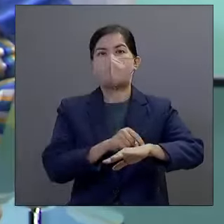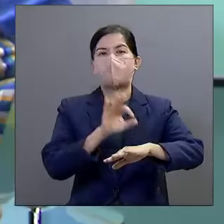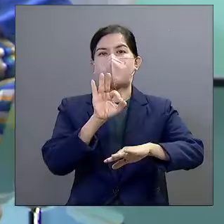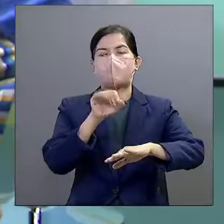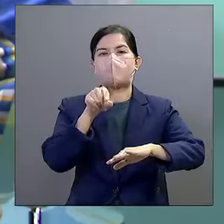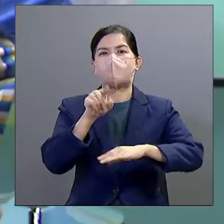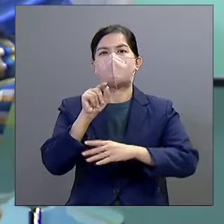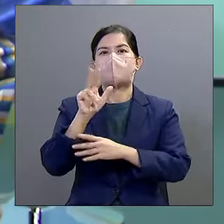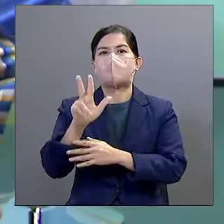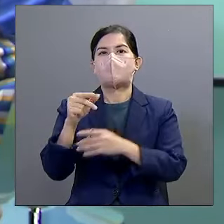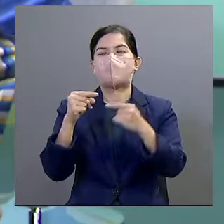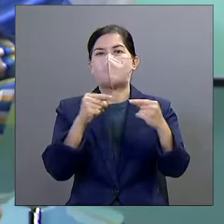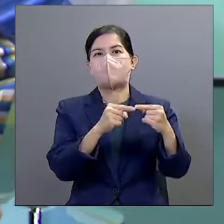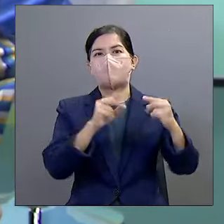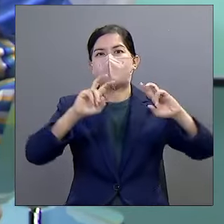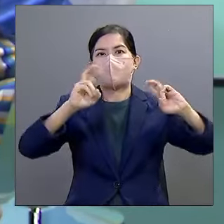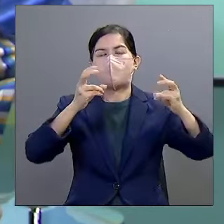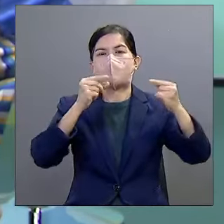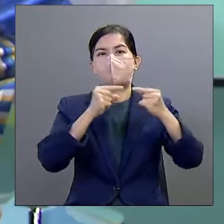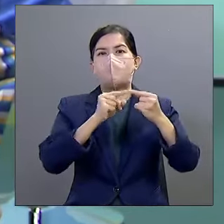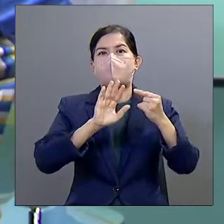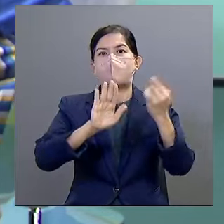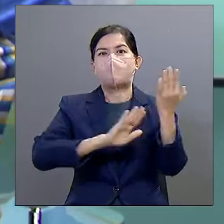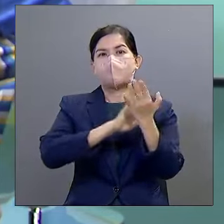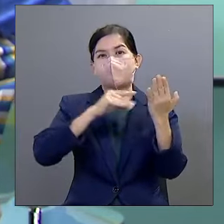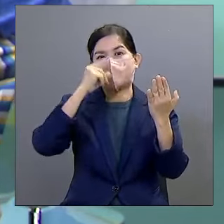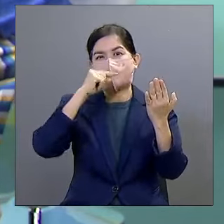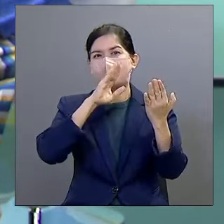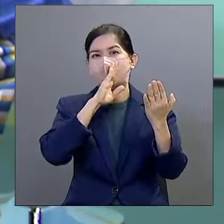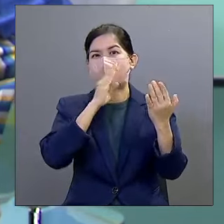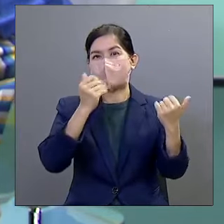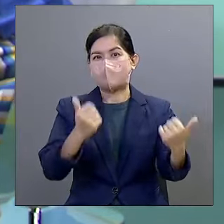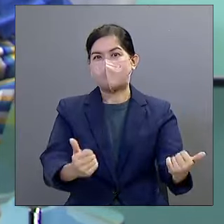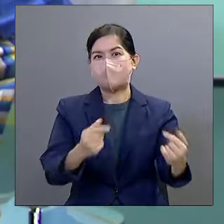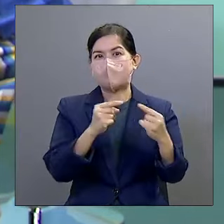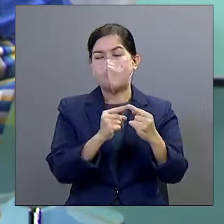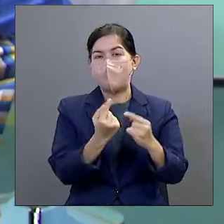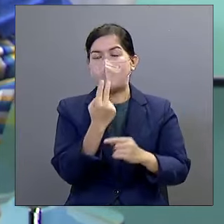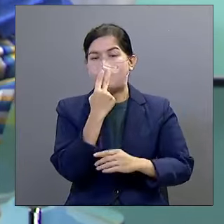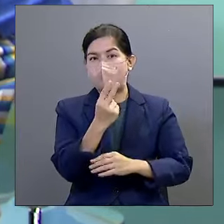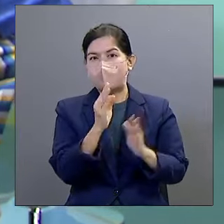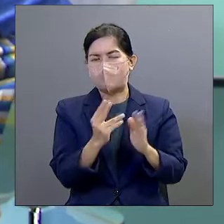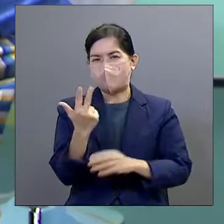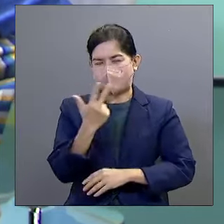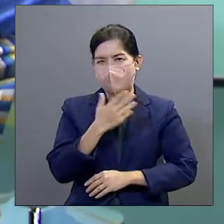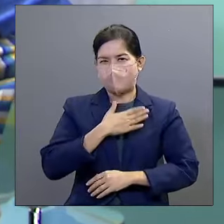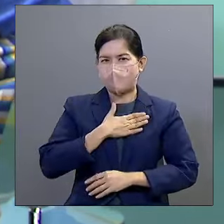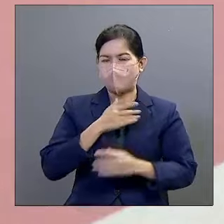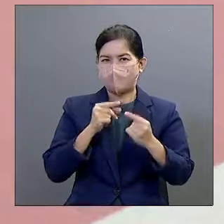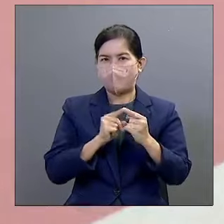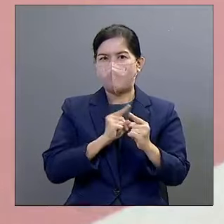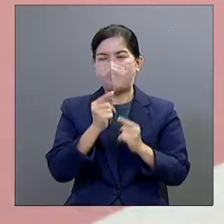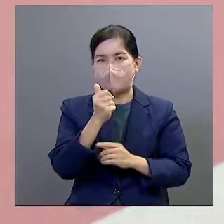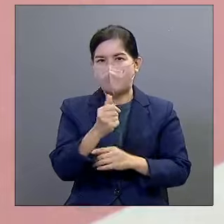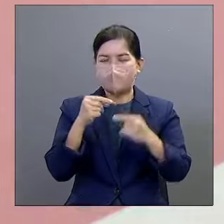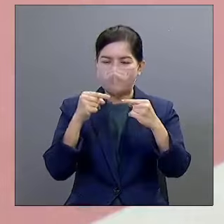9:23 นะครับคุณผู้ชมอยู่กันต่อในช่วงสีสันวาไรตี้ครับเช้าวันนี้ใครเปิดมาเจอเรา3คนฝากกดไลค์กดแชร์ส่งต่อสีสันส่งต่อรอยยิ้มเช้าวันนี้ด้วยนะครับเช่